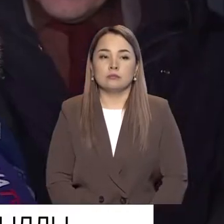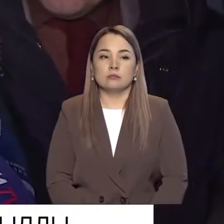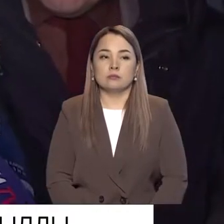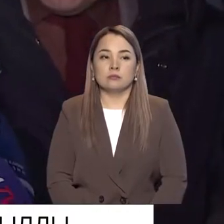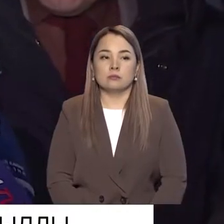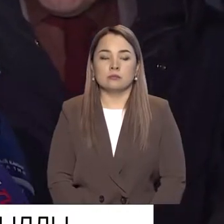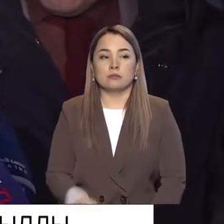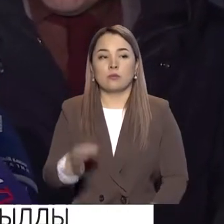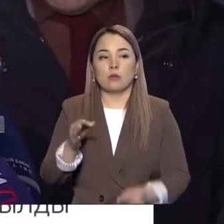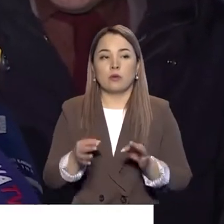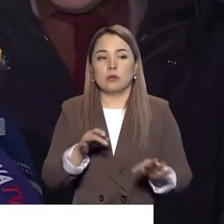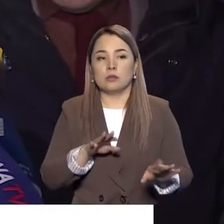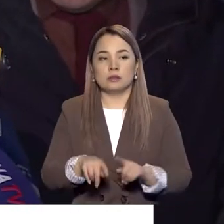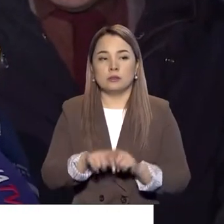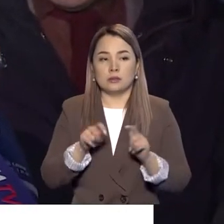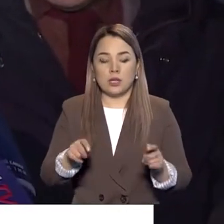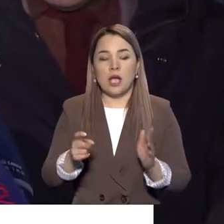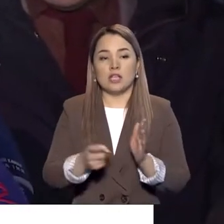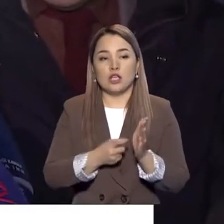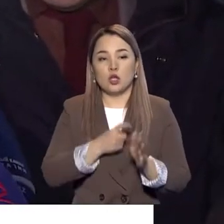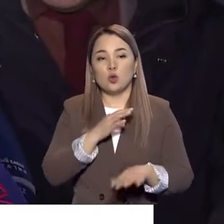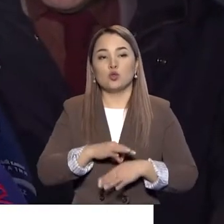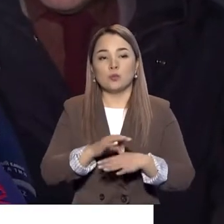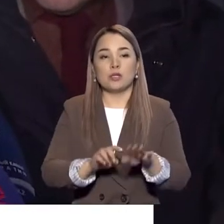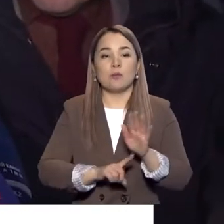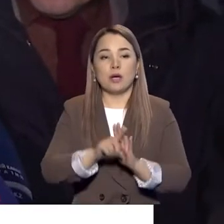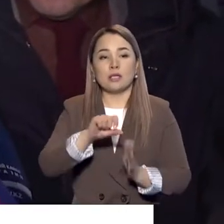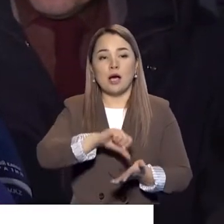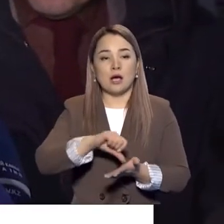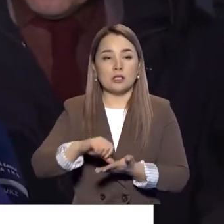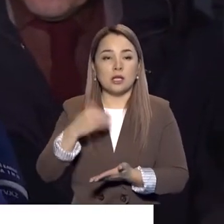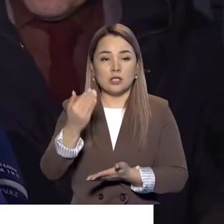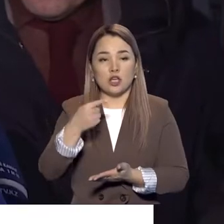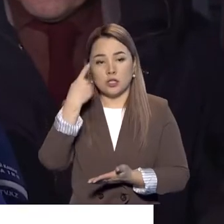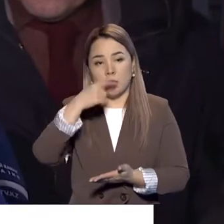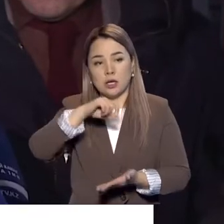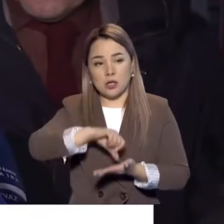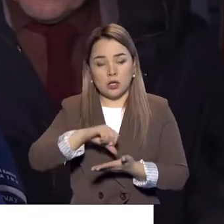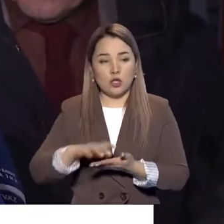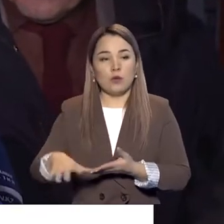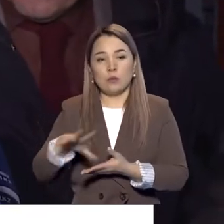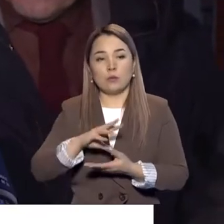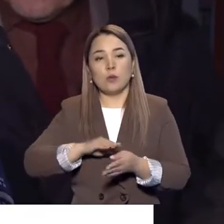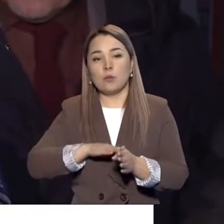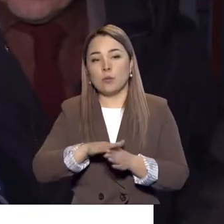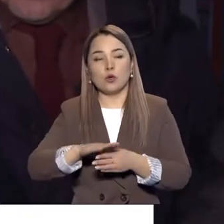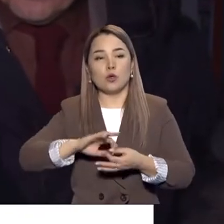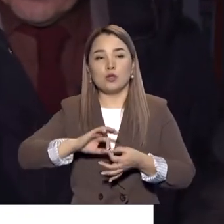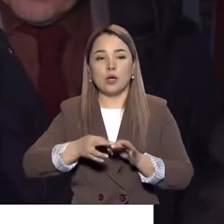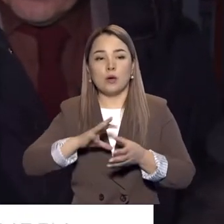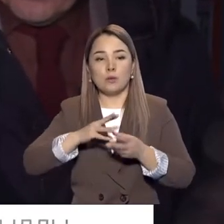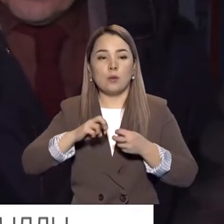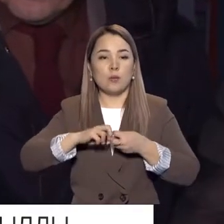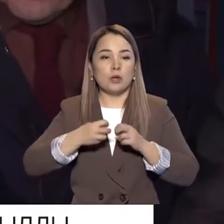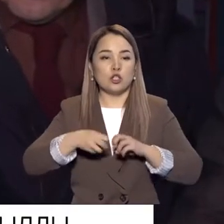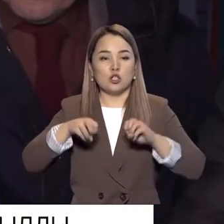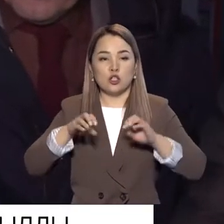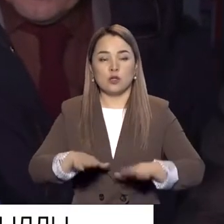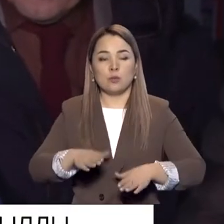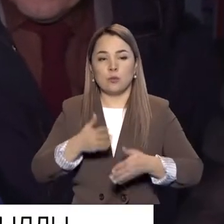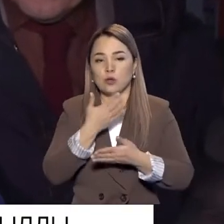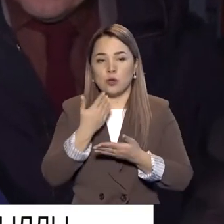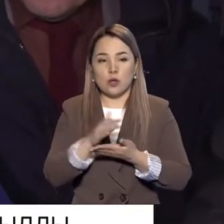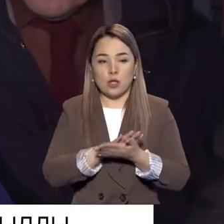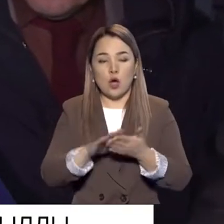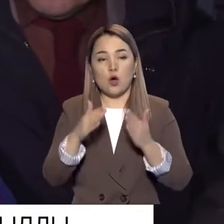Қылмыстық қозғалып тергеу жүріп жатыр бұларға қатысты. Ол бойынша түпкілікті шешім әлі қабылданған жоқ. Біз бірінші кезекте үйге шығарып